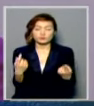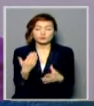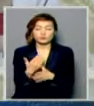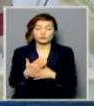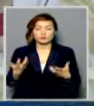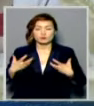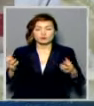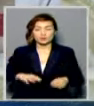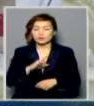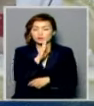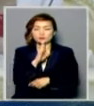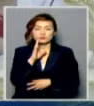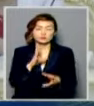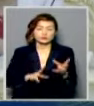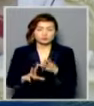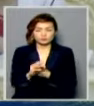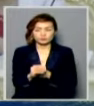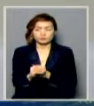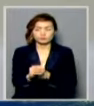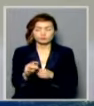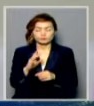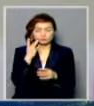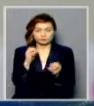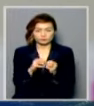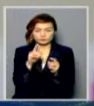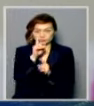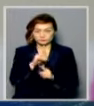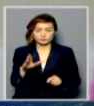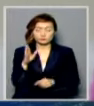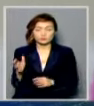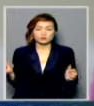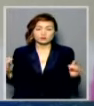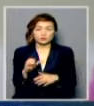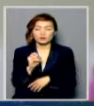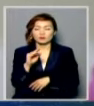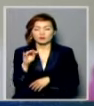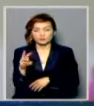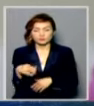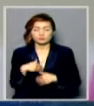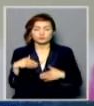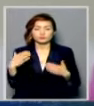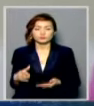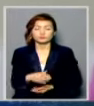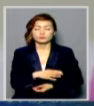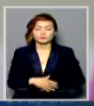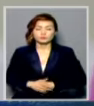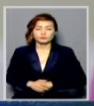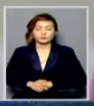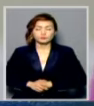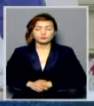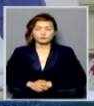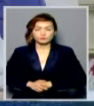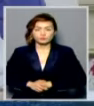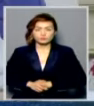жолында аянбай тер төгіп жүрген нәзік жандардың орны қашанда ерекше. Жиылғандарды облыс әкімі Махамбет Досмұхамбетов құттықтап,